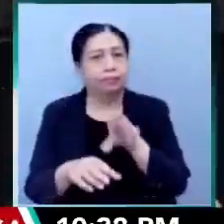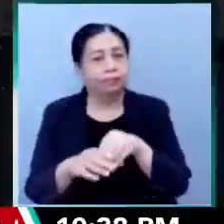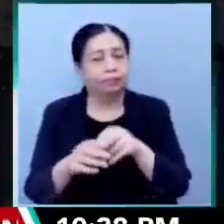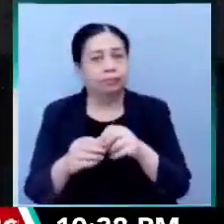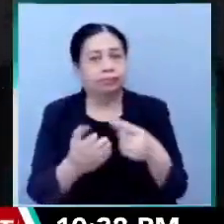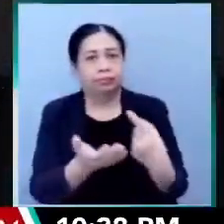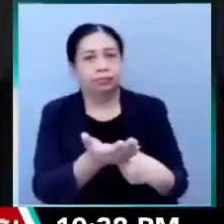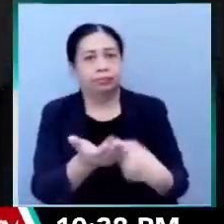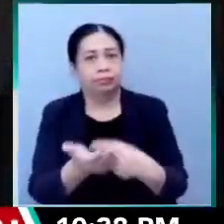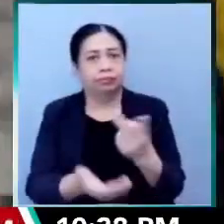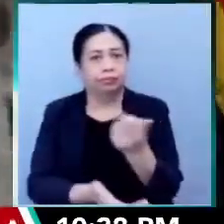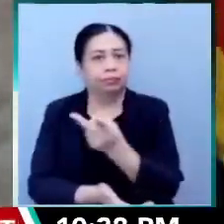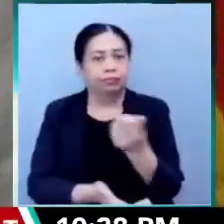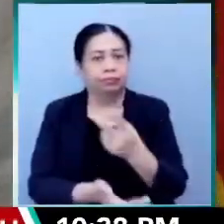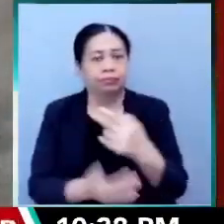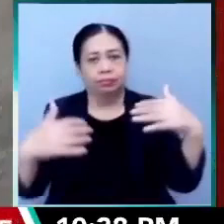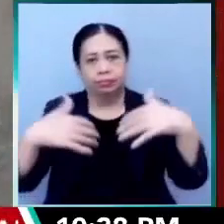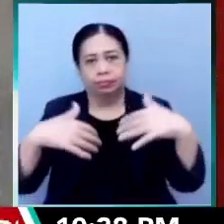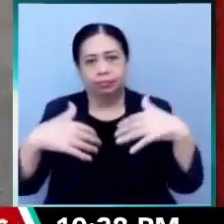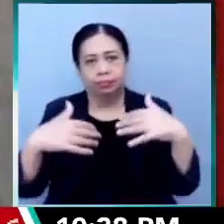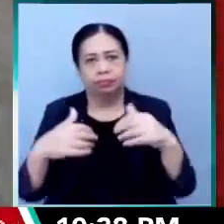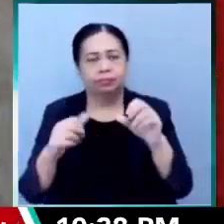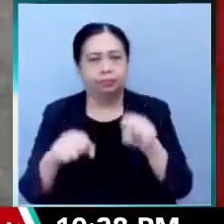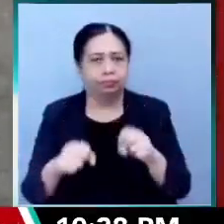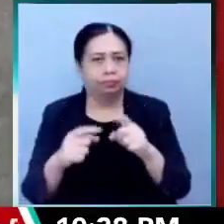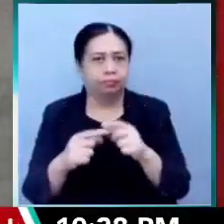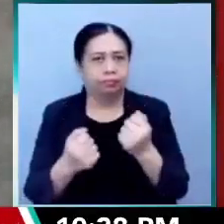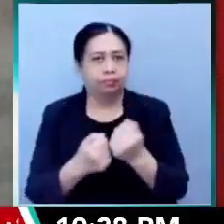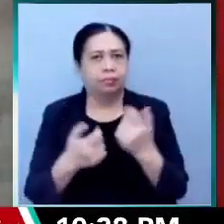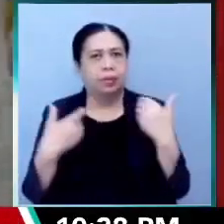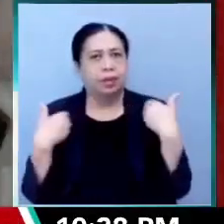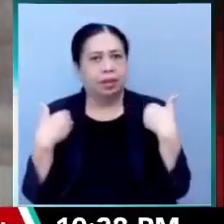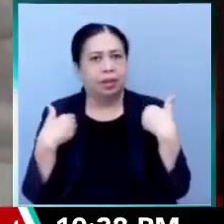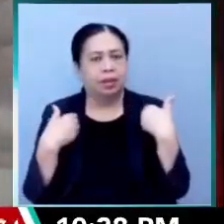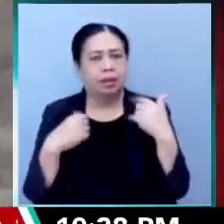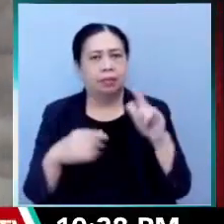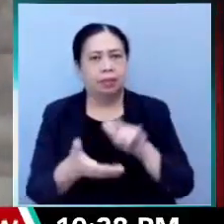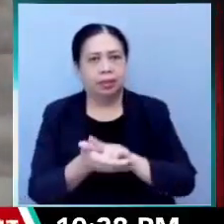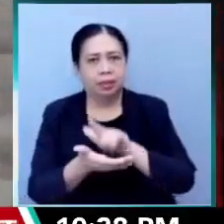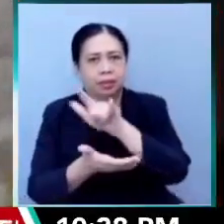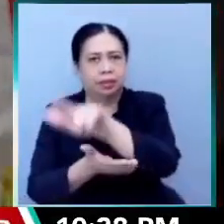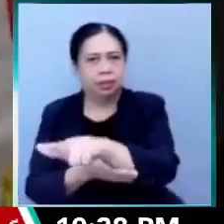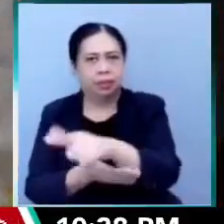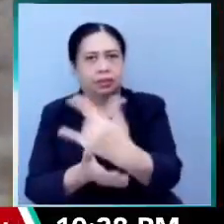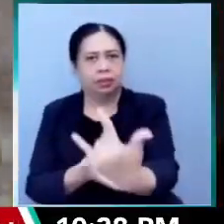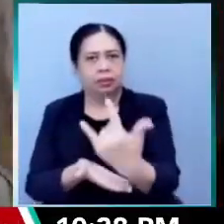sa kanilang bilateral meeting ang posibilidad ng pagkakaroon ng direct flights sa dalawang bansa.